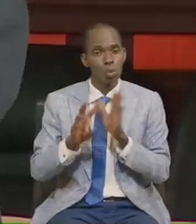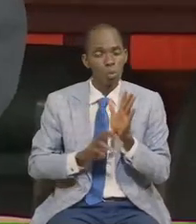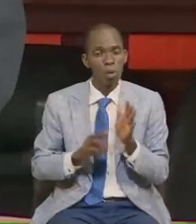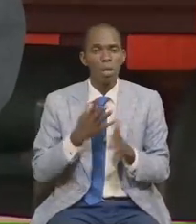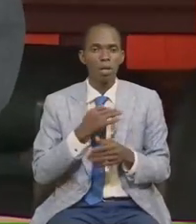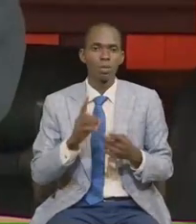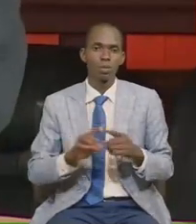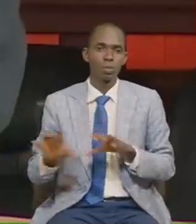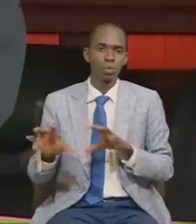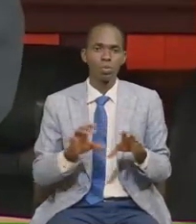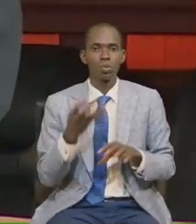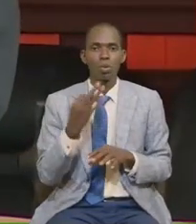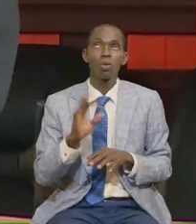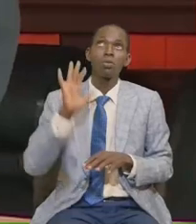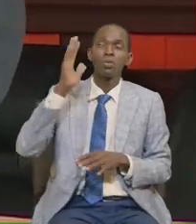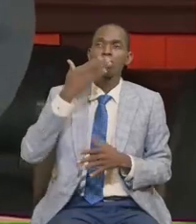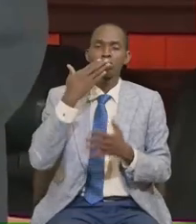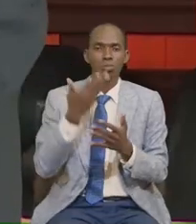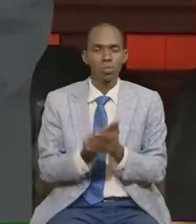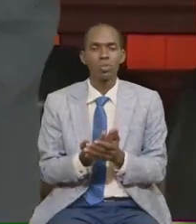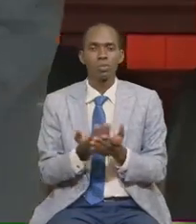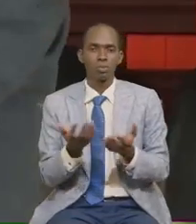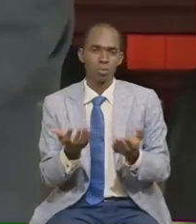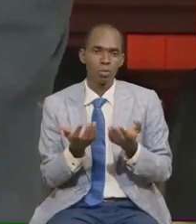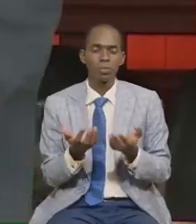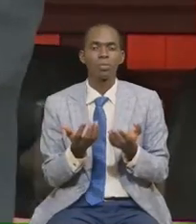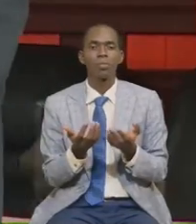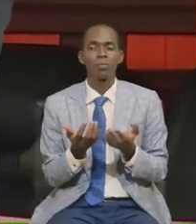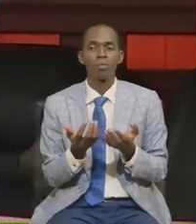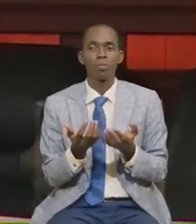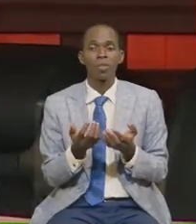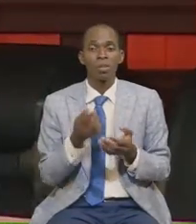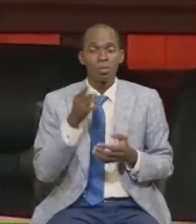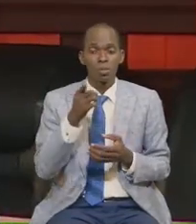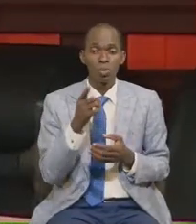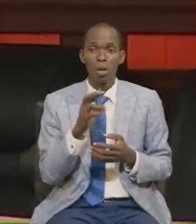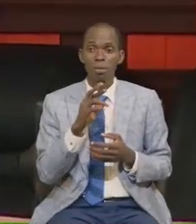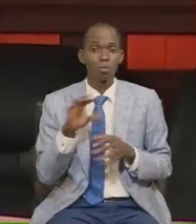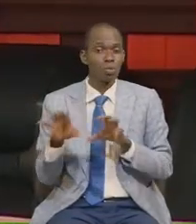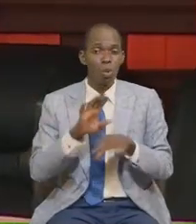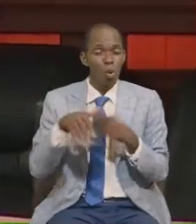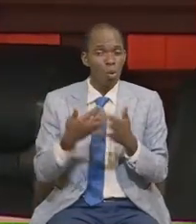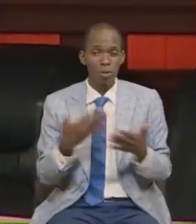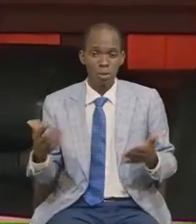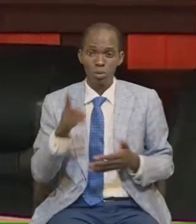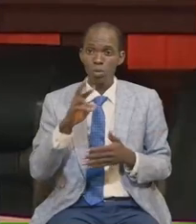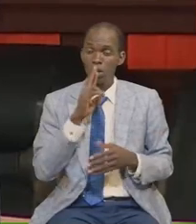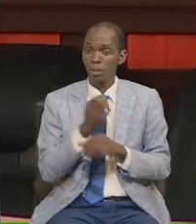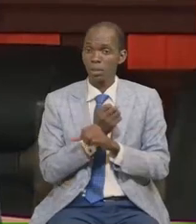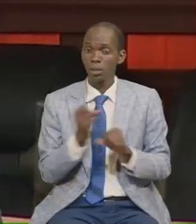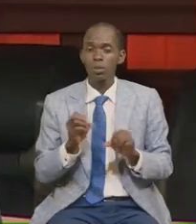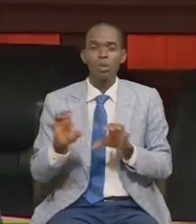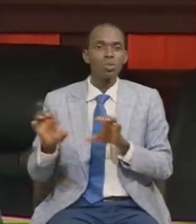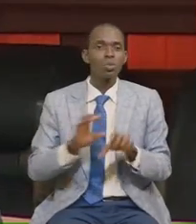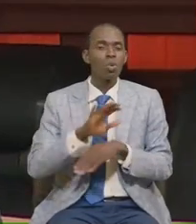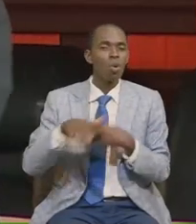bon plaisir. » Faites toutes choses, tu es né de nouveau, faites toutes choses, tu es dans le royaume, faites toutes